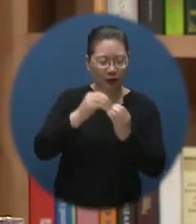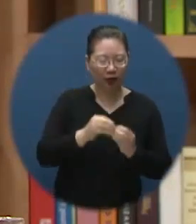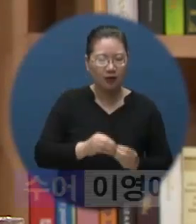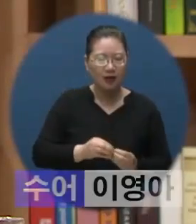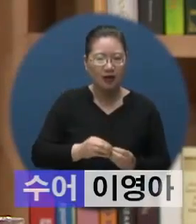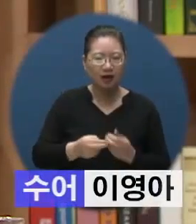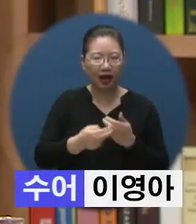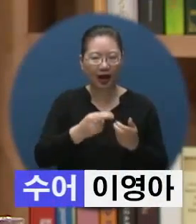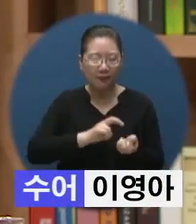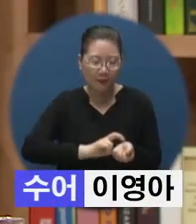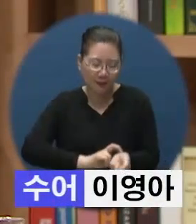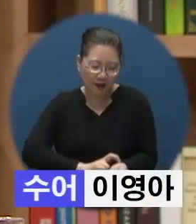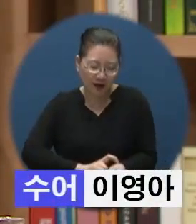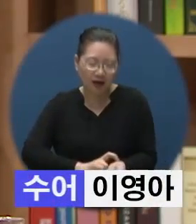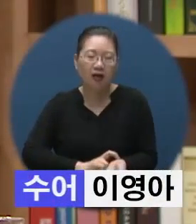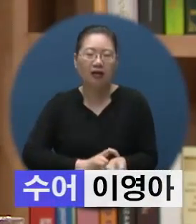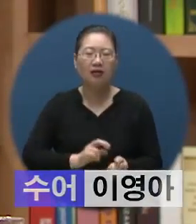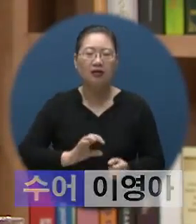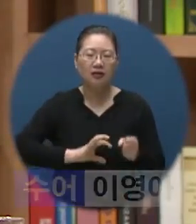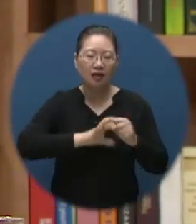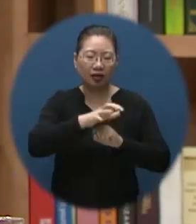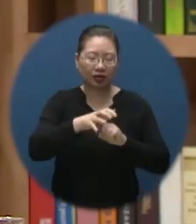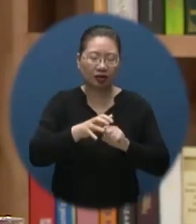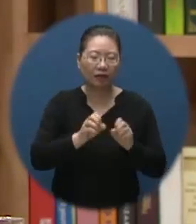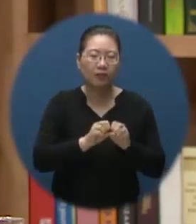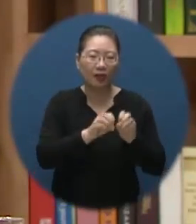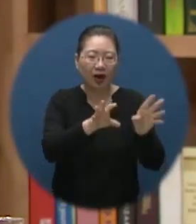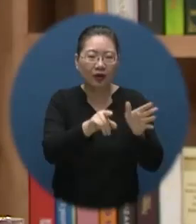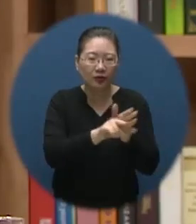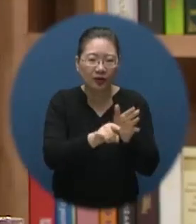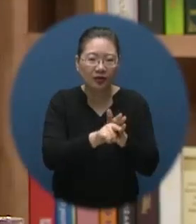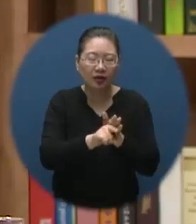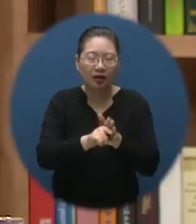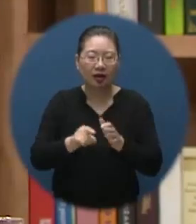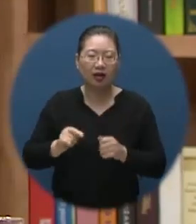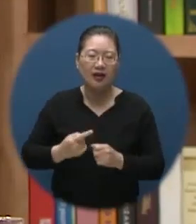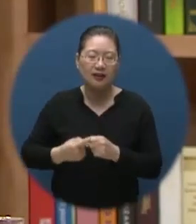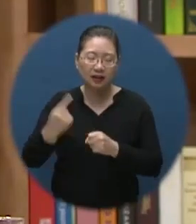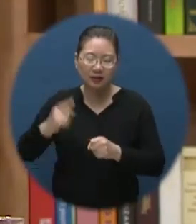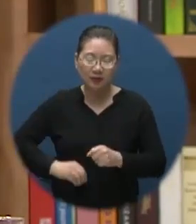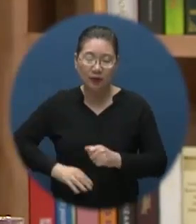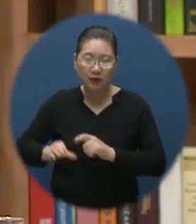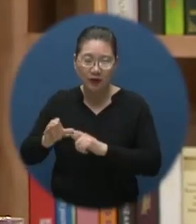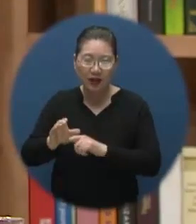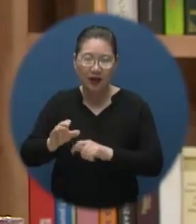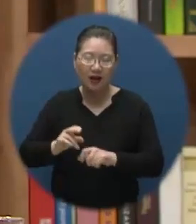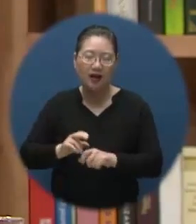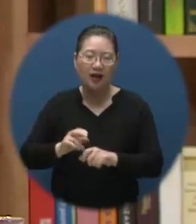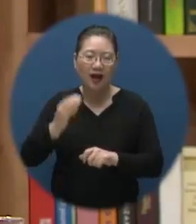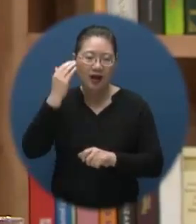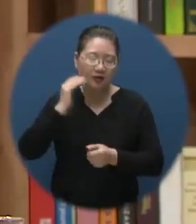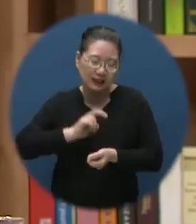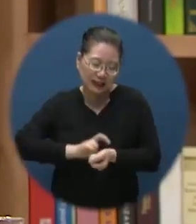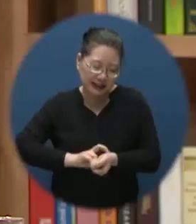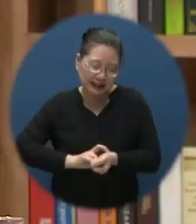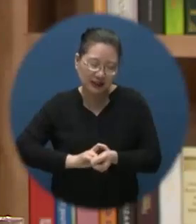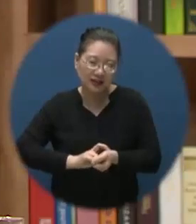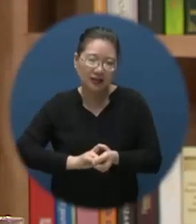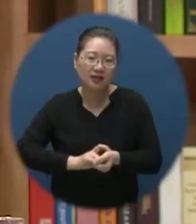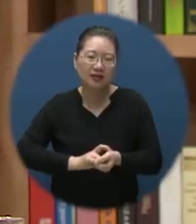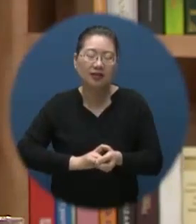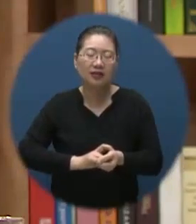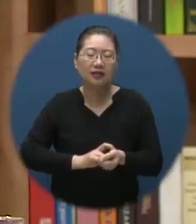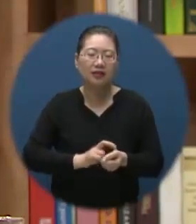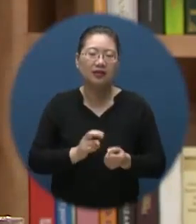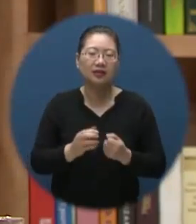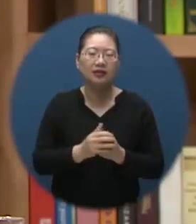없을까 해서 지난해 보건복지부가 한의학 세계화 지원단을 만들어서 이제 본격적인 세계화 작업에